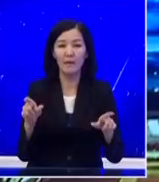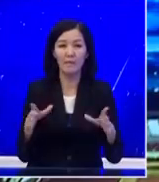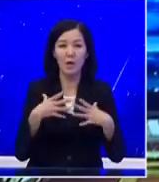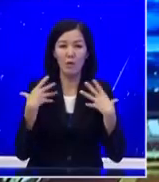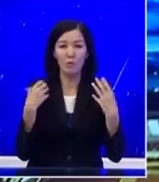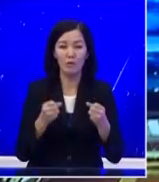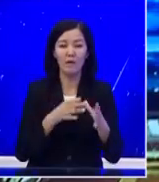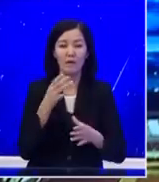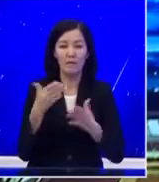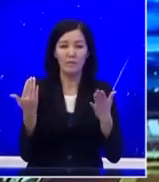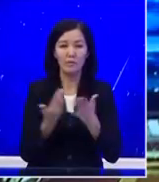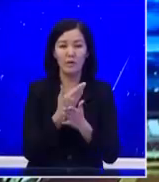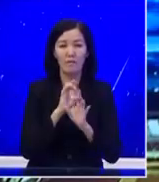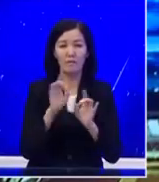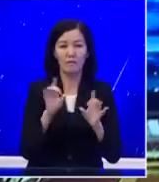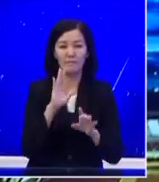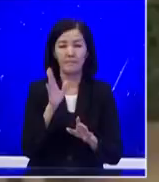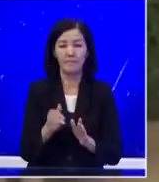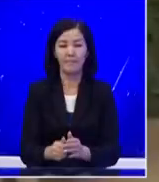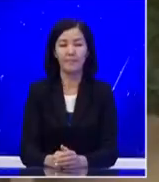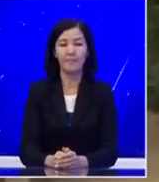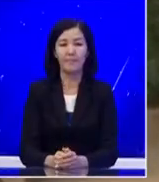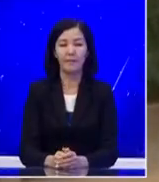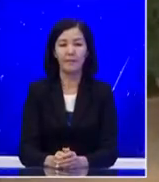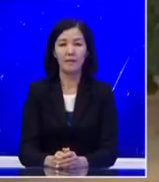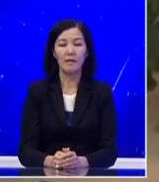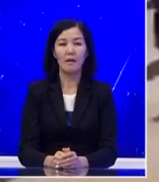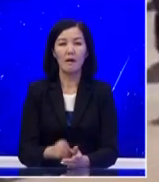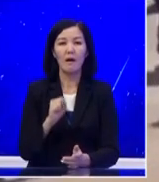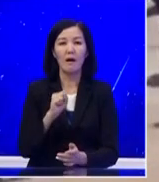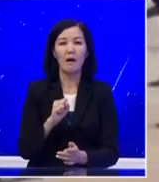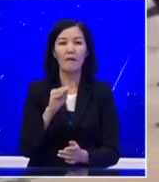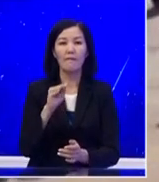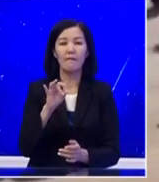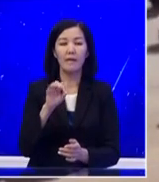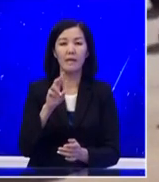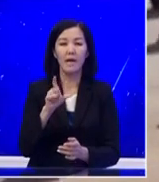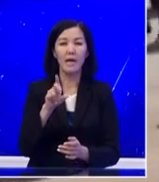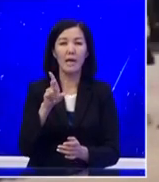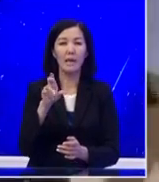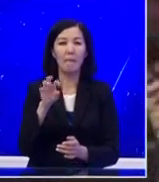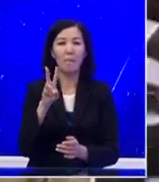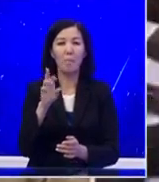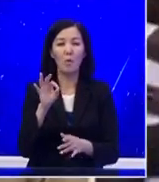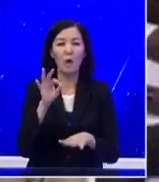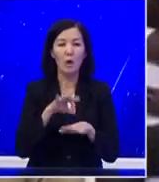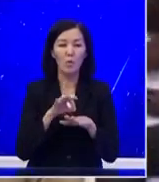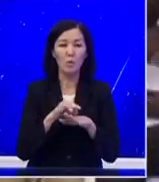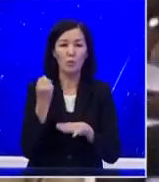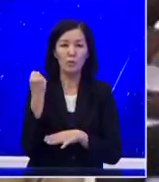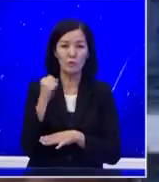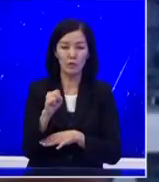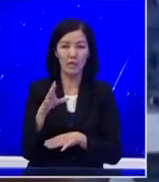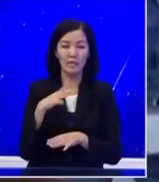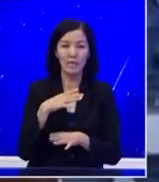Әлем жаңалықтары келесі топтамада. Африка елдерінің бірі Эбола індетін еңсерді. Дүниежүзілік денсаулық сақтау